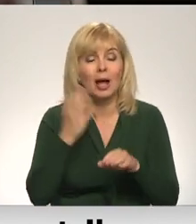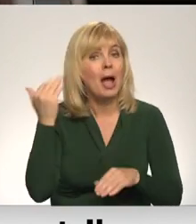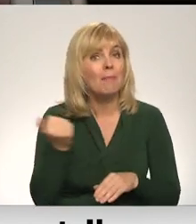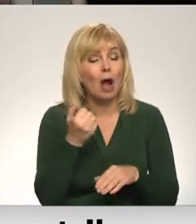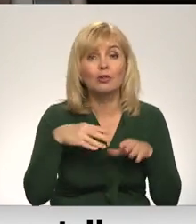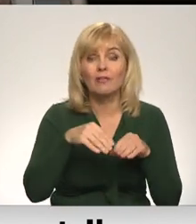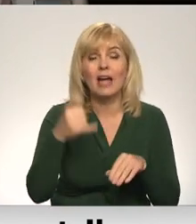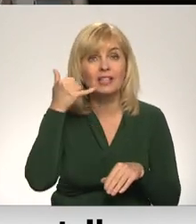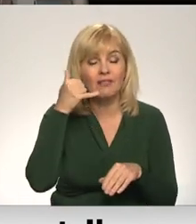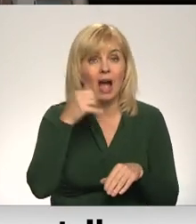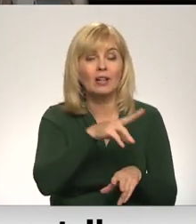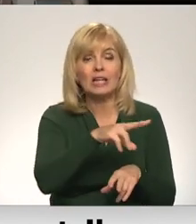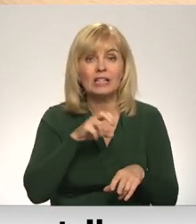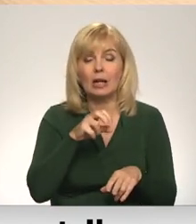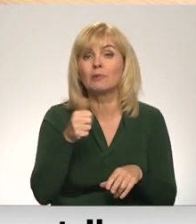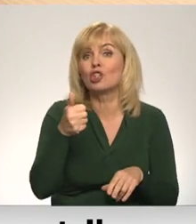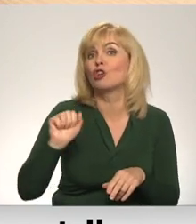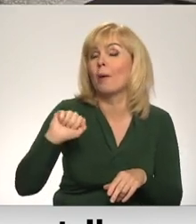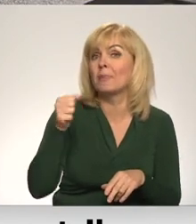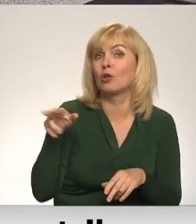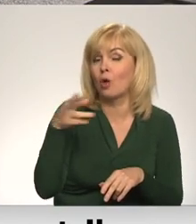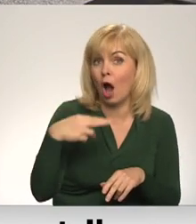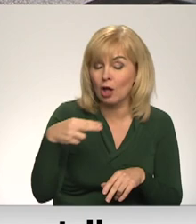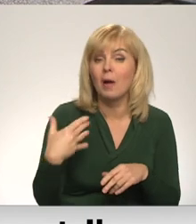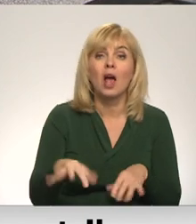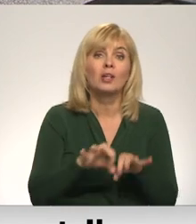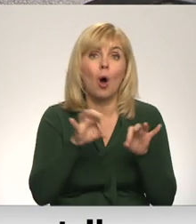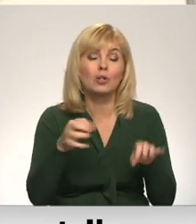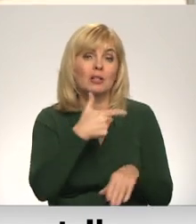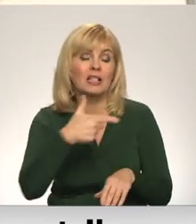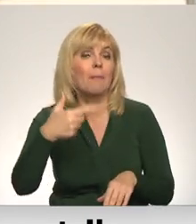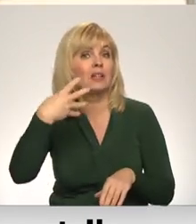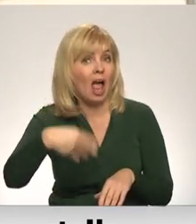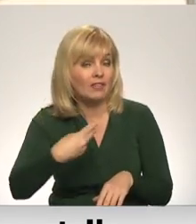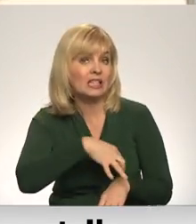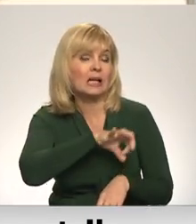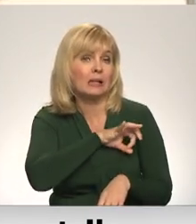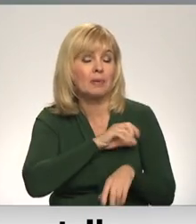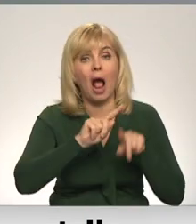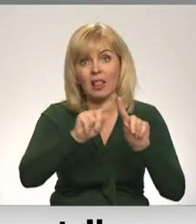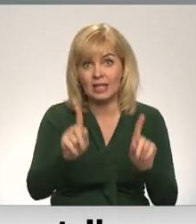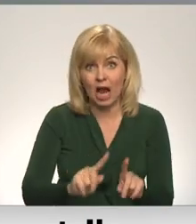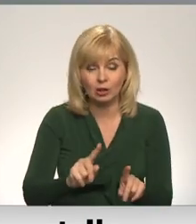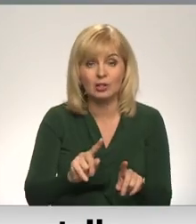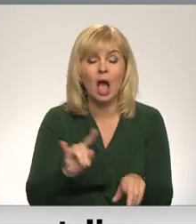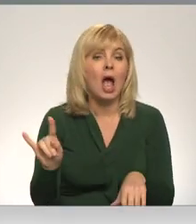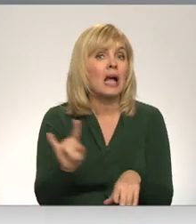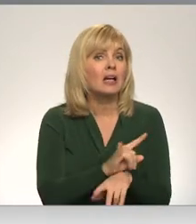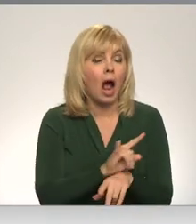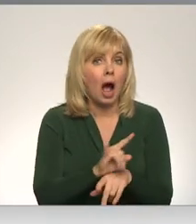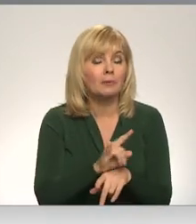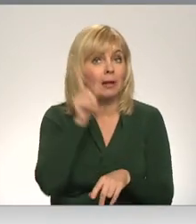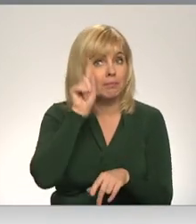veicot zvanus izkrāpti 6 miljonu eiro un par to uzsākti 790 krimināla procesi. Krāpnieki ļoti labi